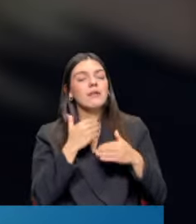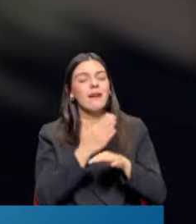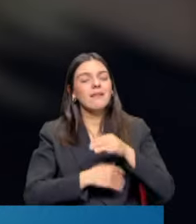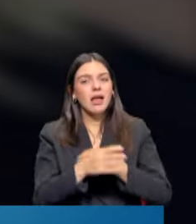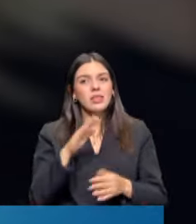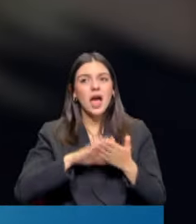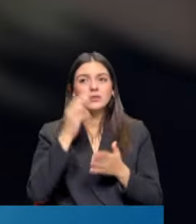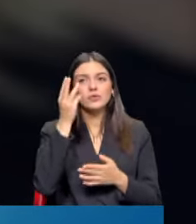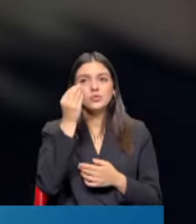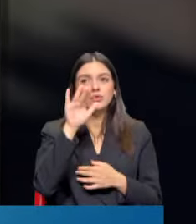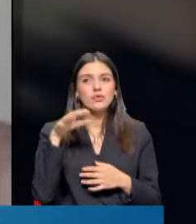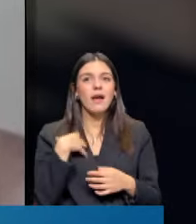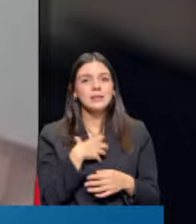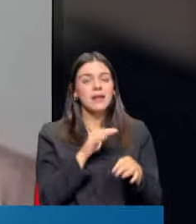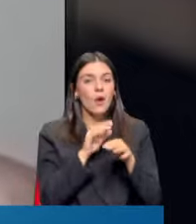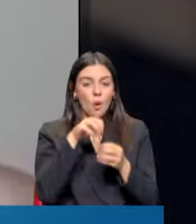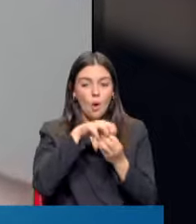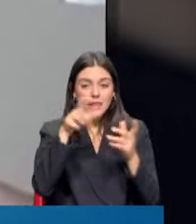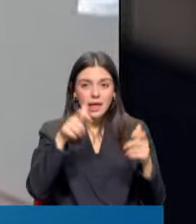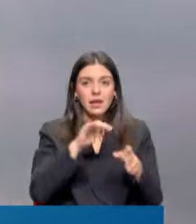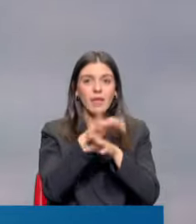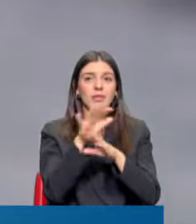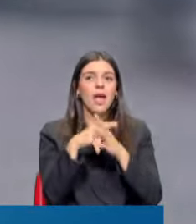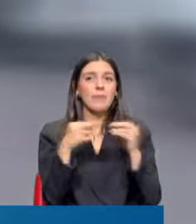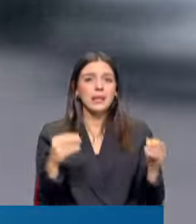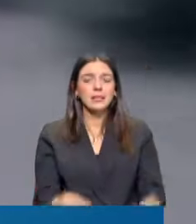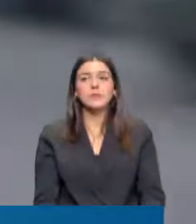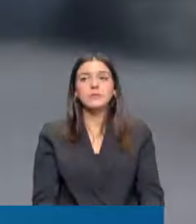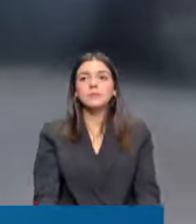çocuk annesi Ebru Duvar'sa olay yerinde hayatını kaybetti.